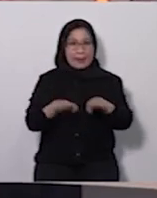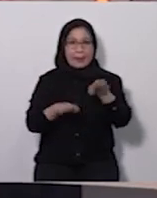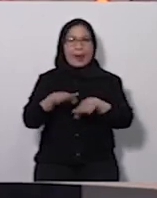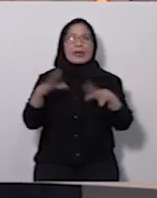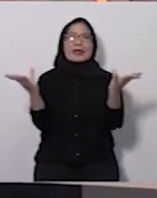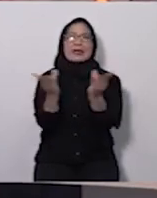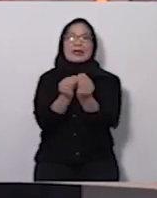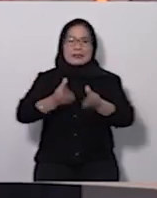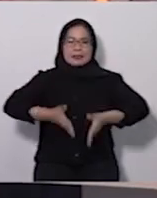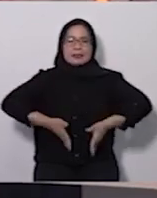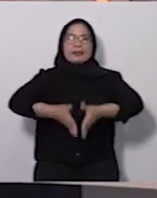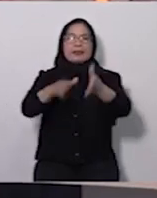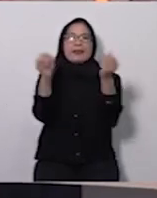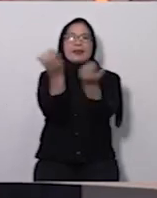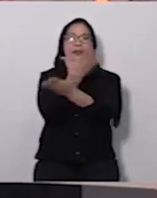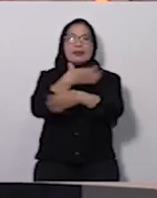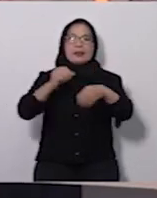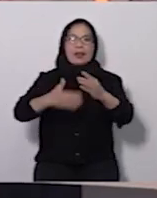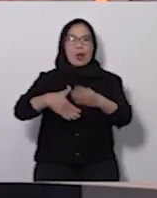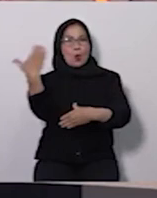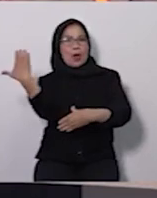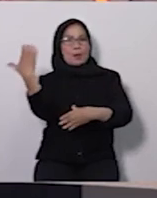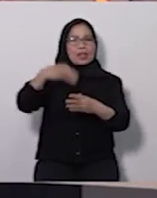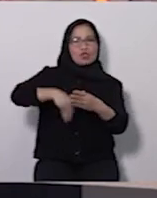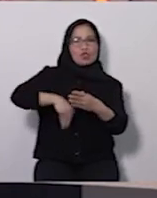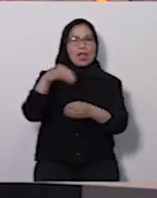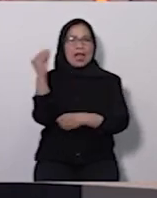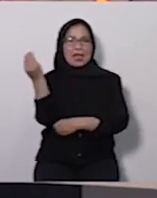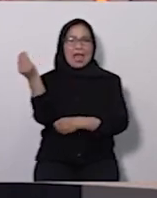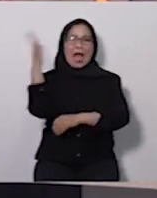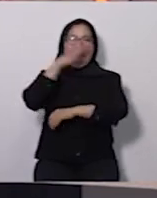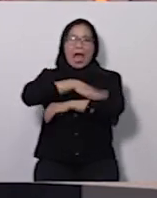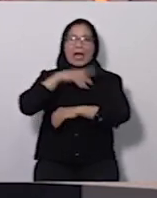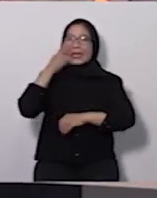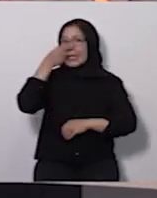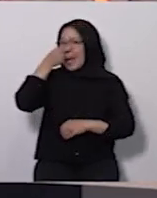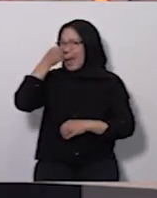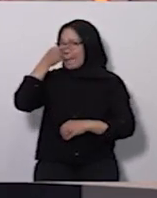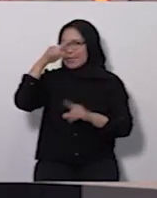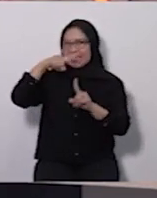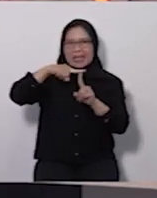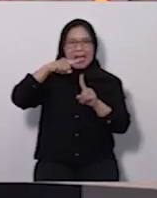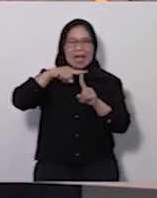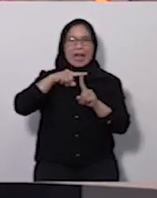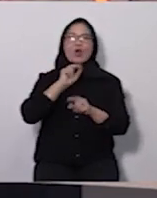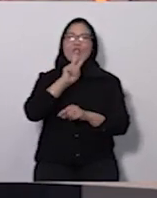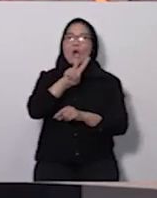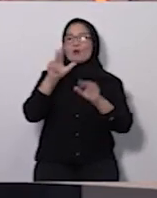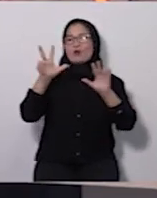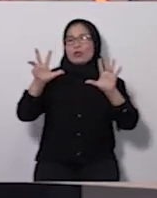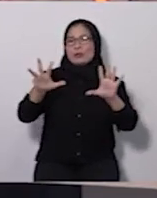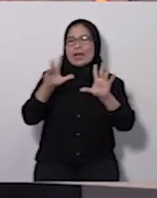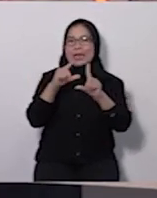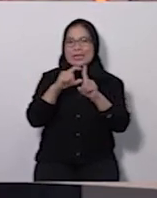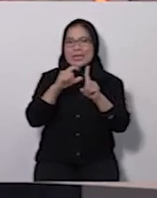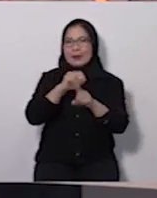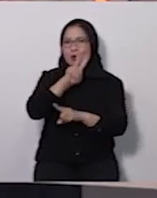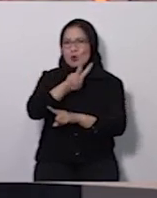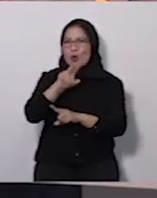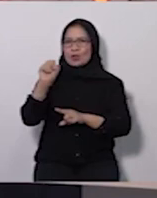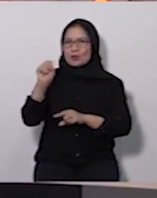arus lalu lintas yang keluar dan masuk Jakarta pada hari Kamis tanggal 29 Desember